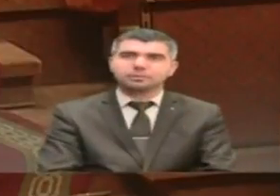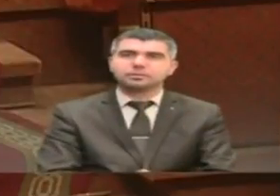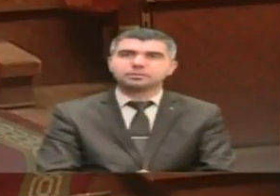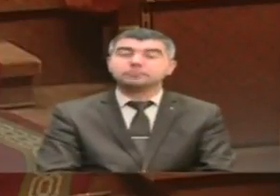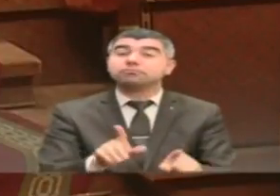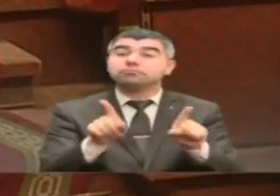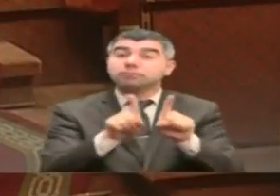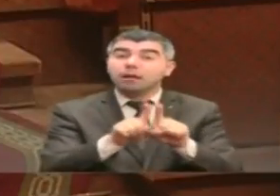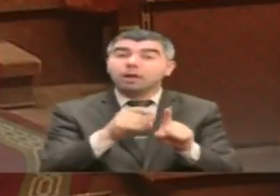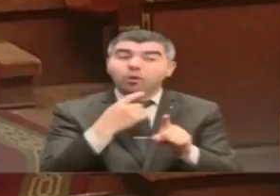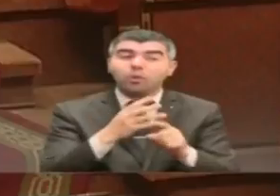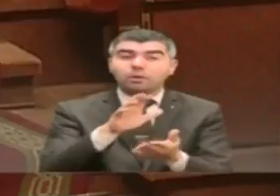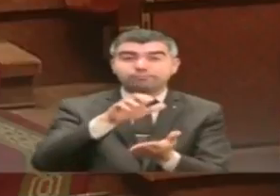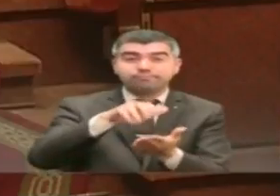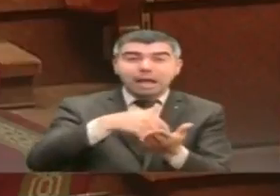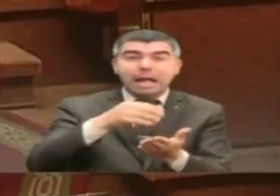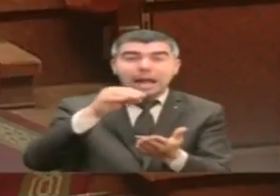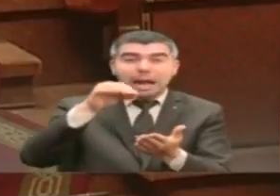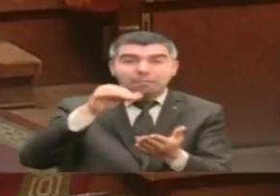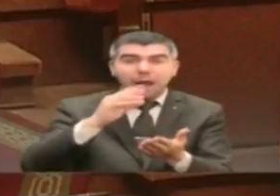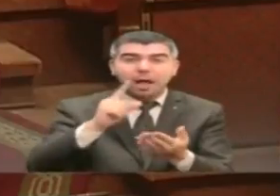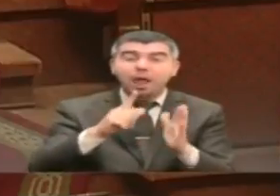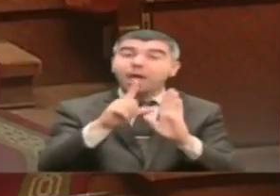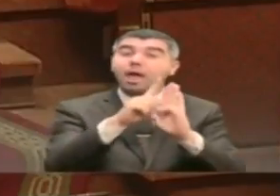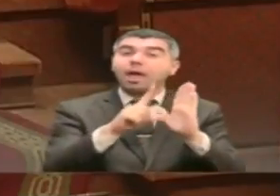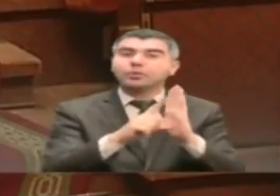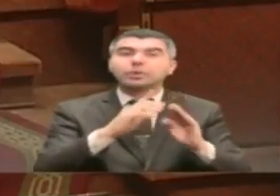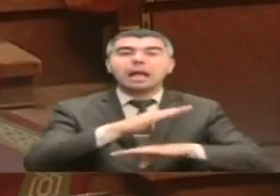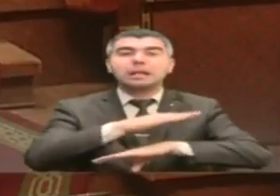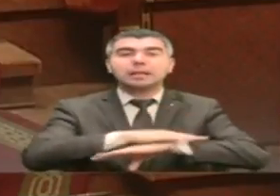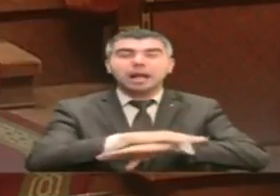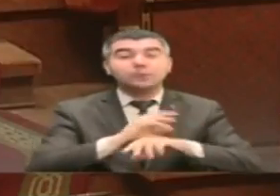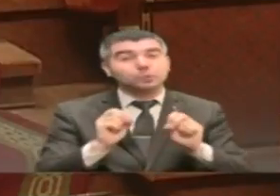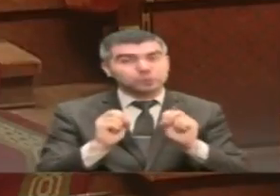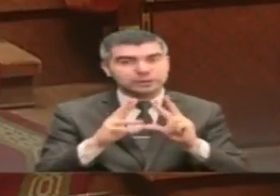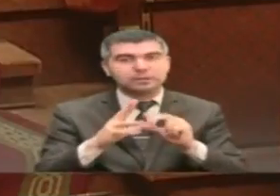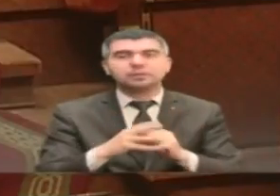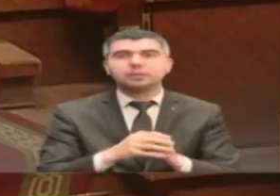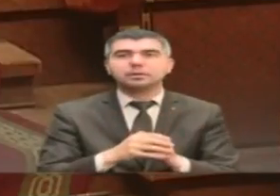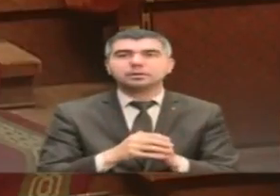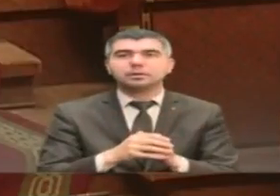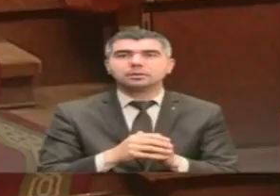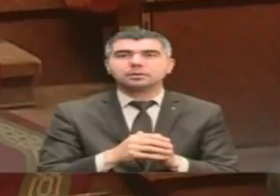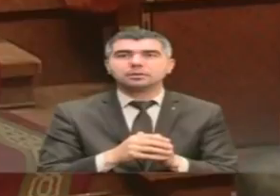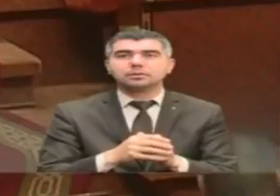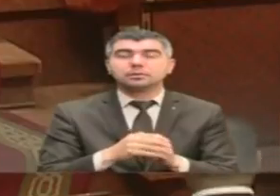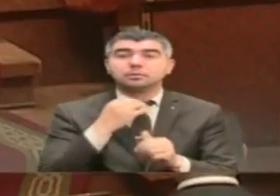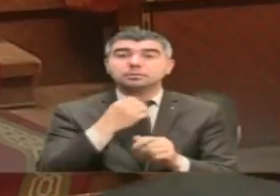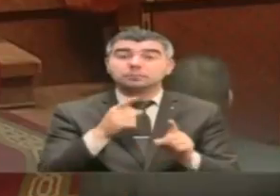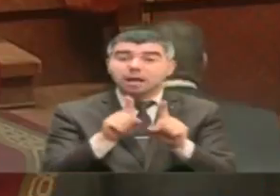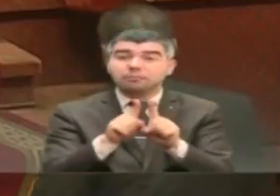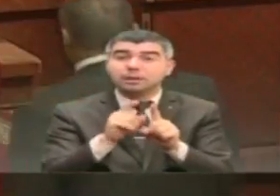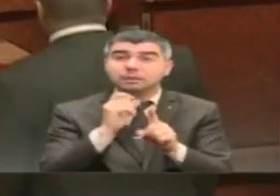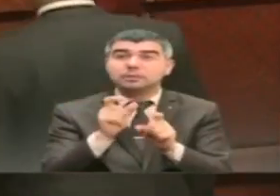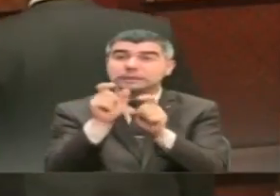والأهمية ديال الاقتصاد لا نقاش فيها، قد تكون لها تأثيرات سلبية على البيئة ما في ذلك شك، ولكن راه المعول عليه في هذه